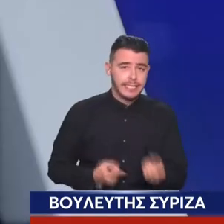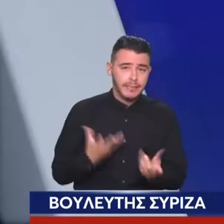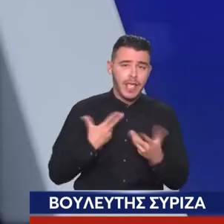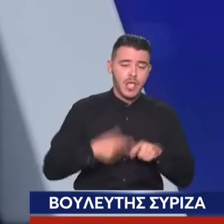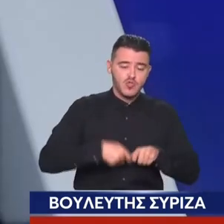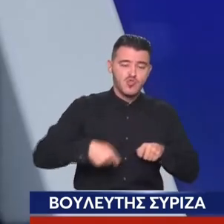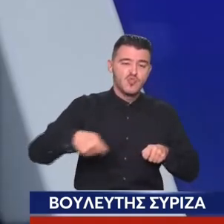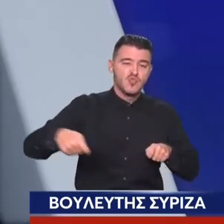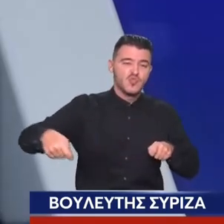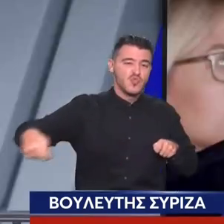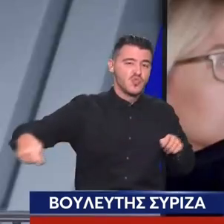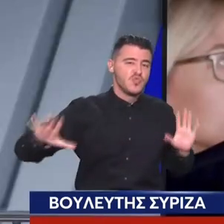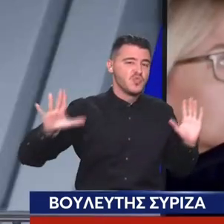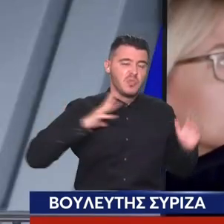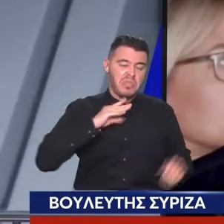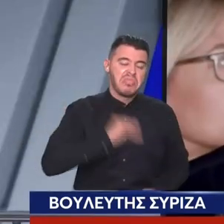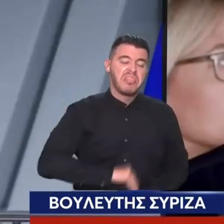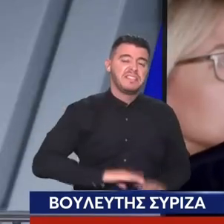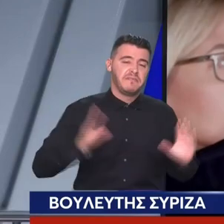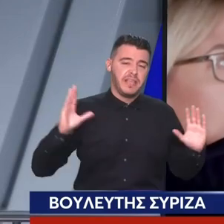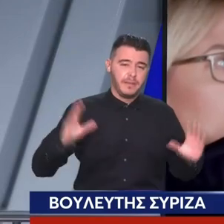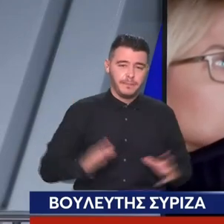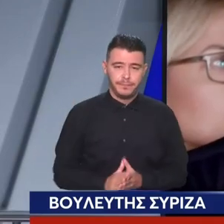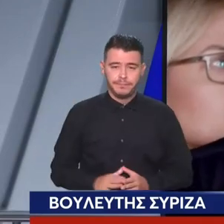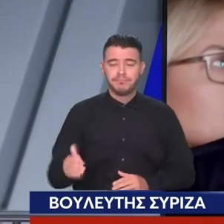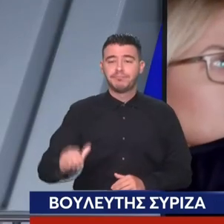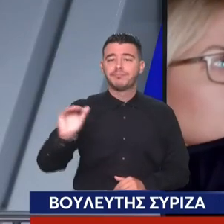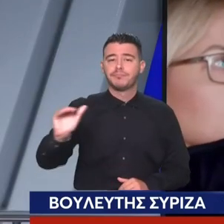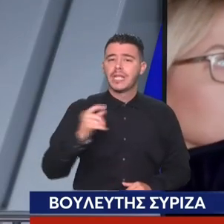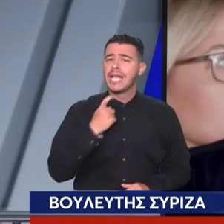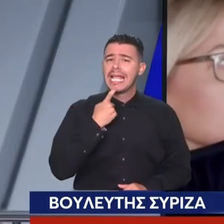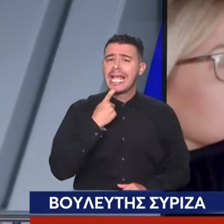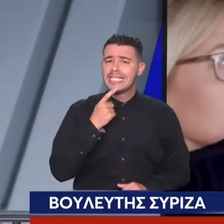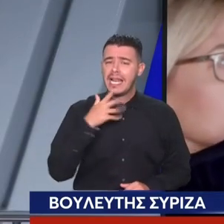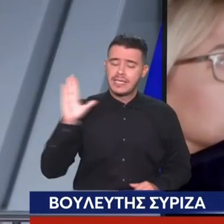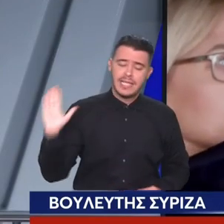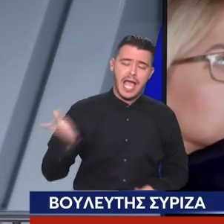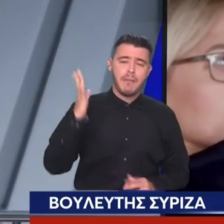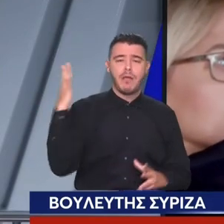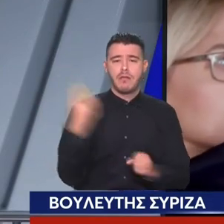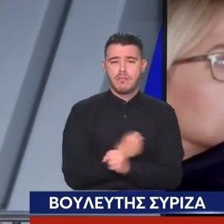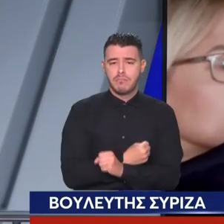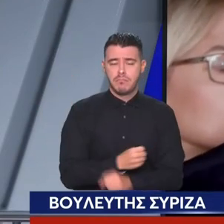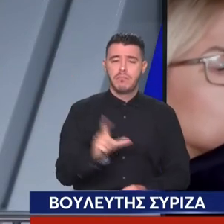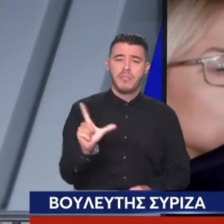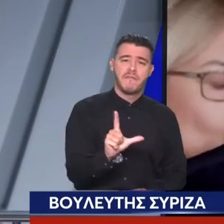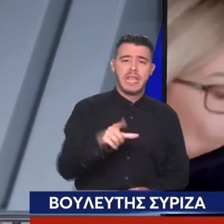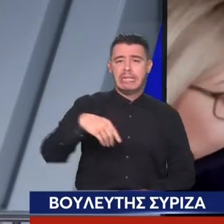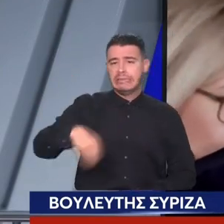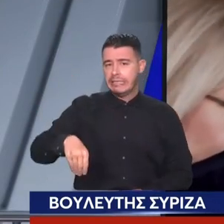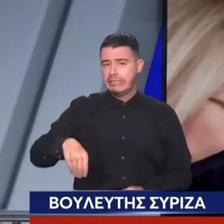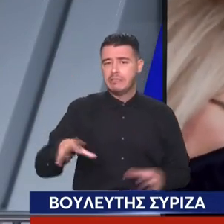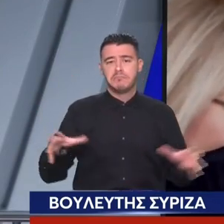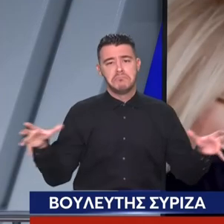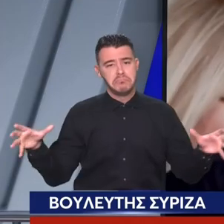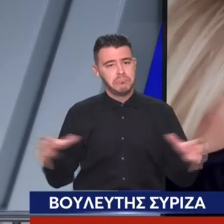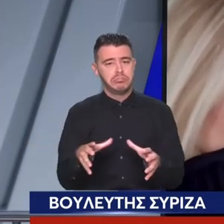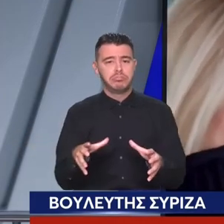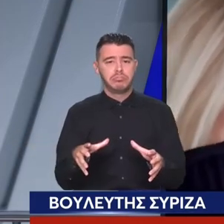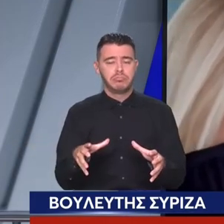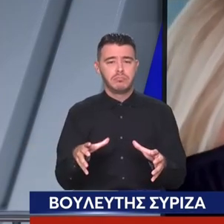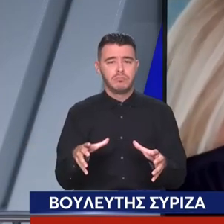μία εικόνα. Υποθέστε ότι κερδίζει ο κύριος Κασελάκης και την Δευτέρα, την Τρίτη, συγκροτείται το κομματικό όργανο στο οποίο θα έρθει ο